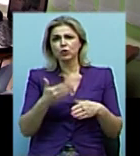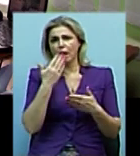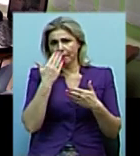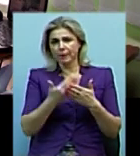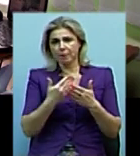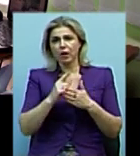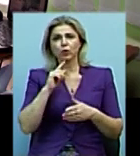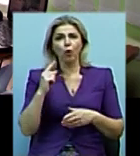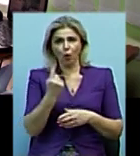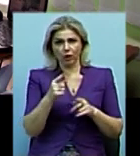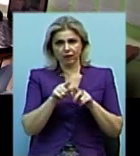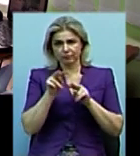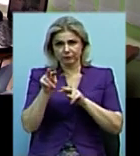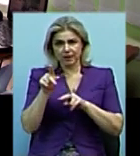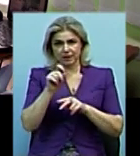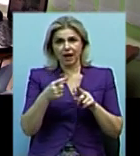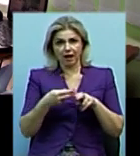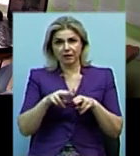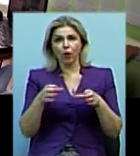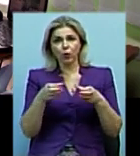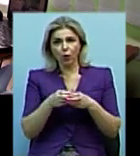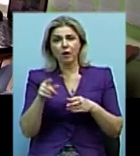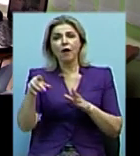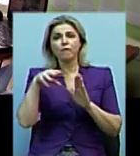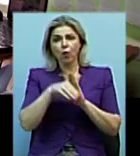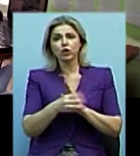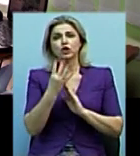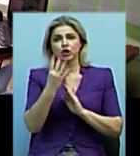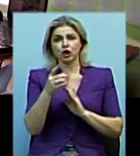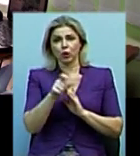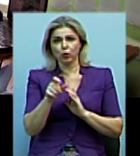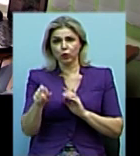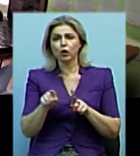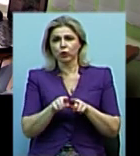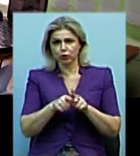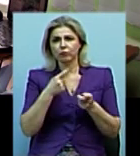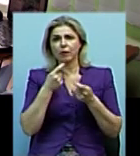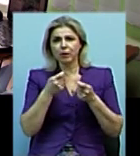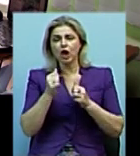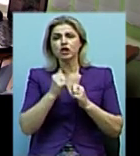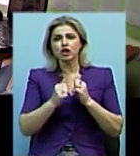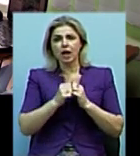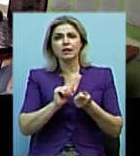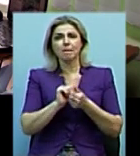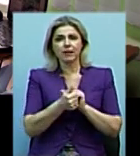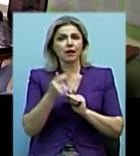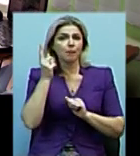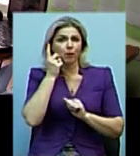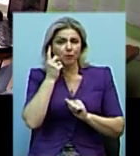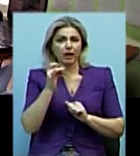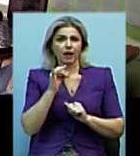групу, тому що до складу групи входить 4 людини. Теж дуже обережні, часто змінюють телефони і тому